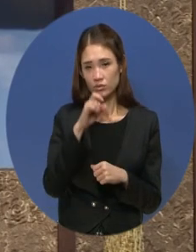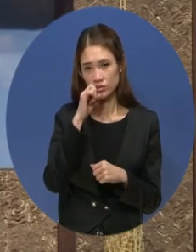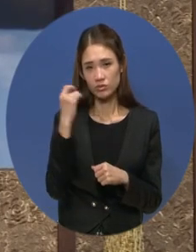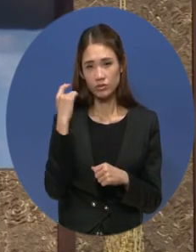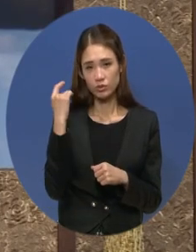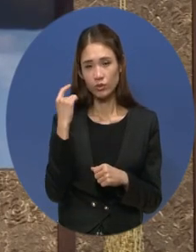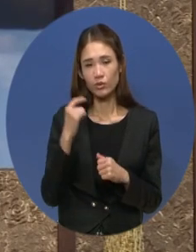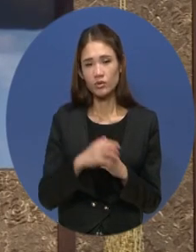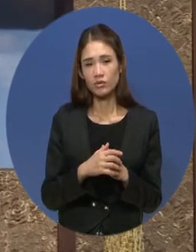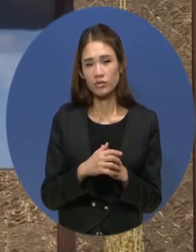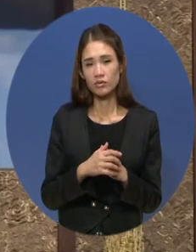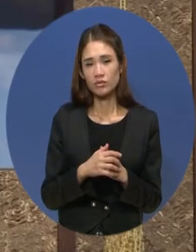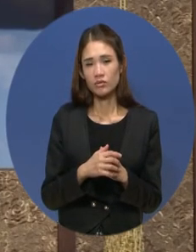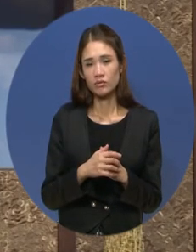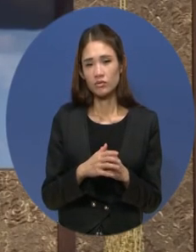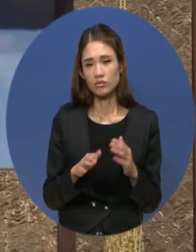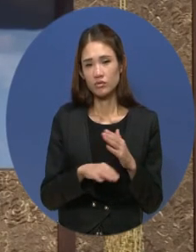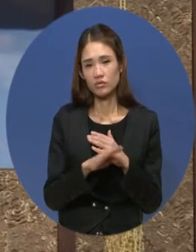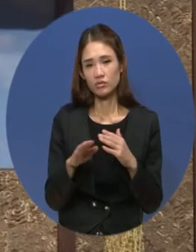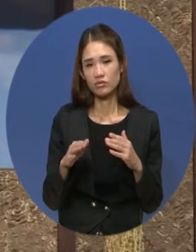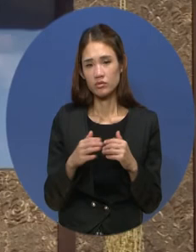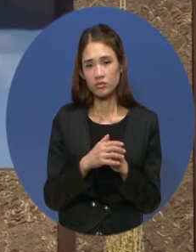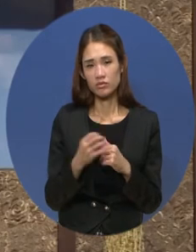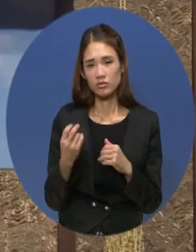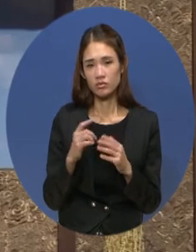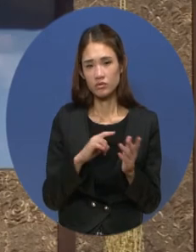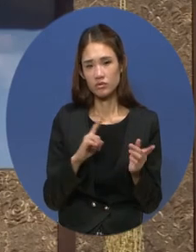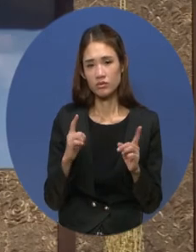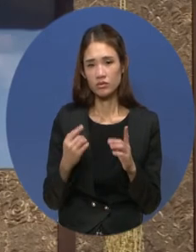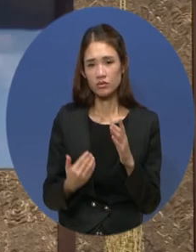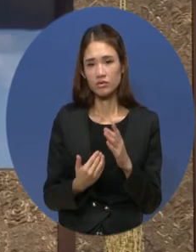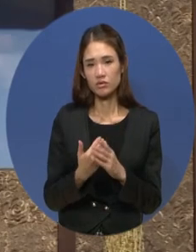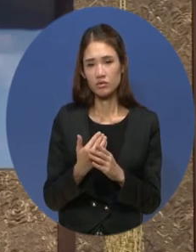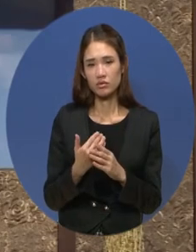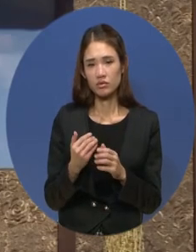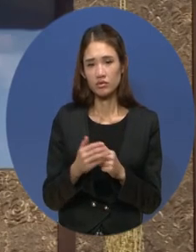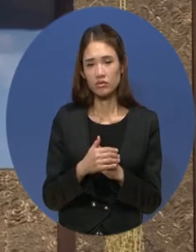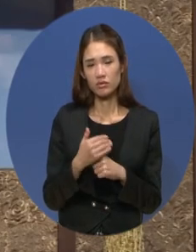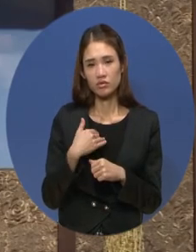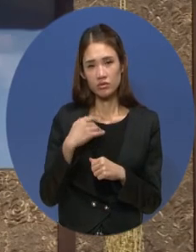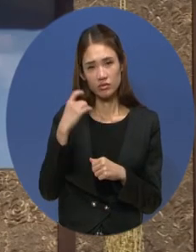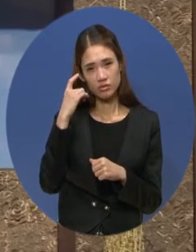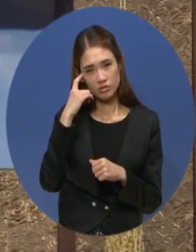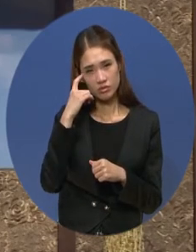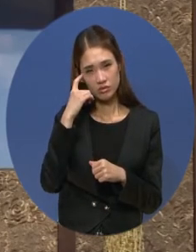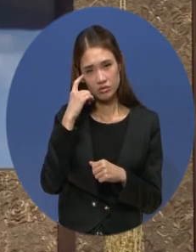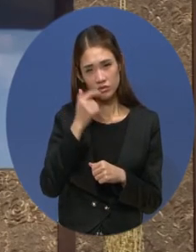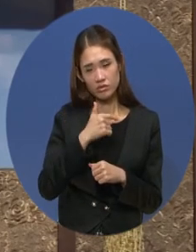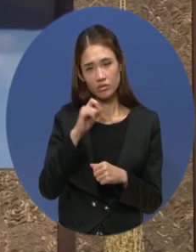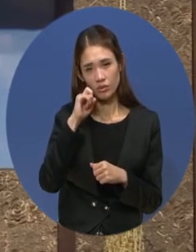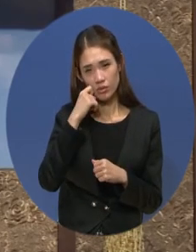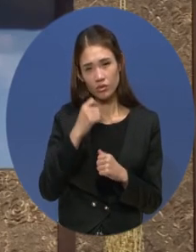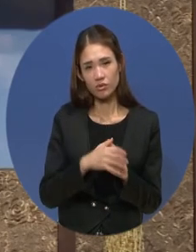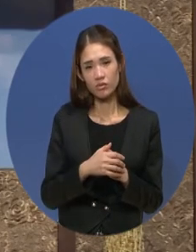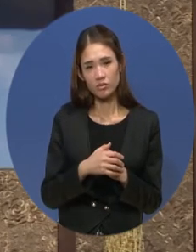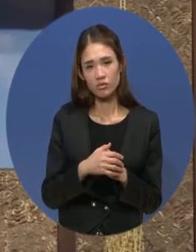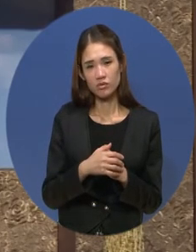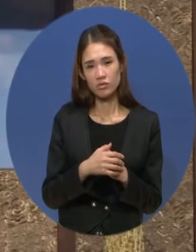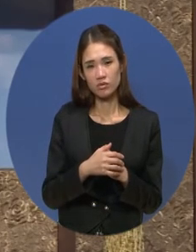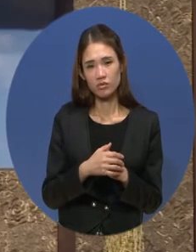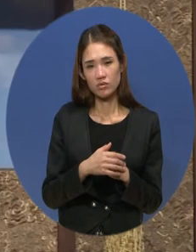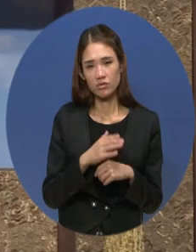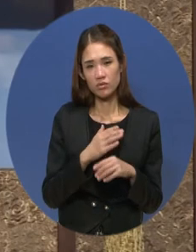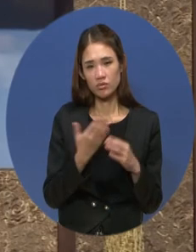결국에는 그 가정은 사실을 다시 다시 일어나기 에는 제가 떠나올 때도 굉장히 어려웠고 그래서 중학교